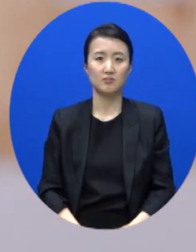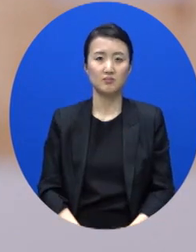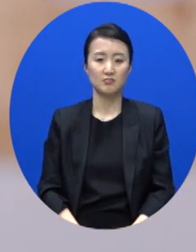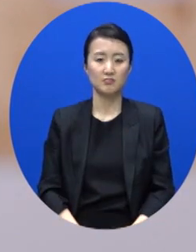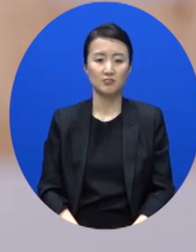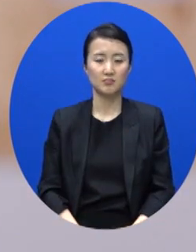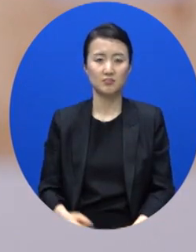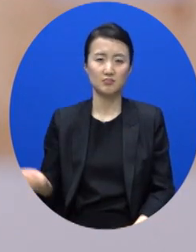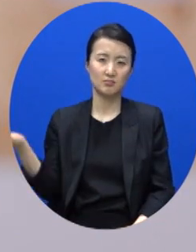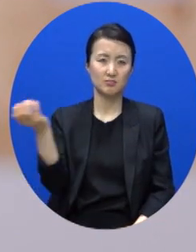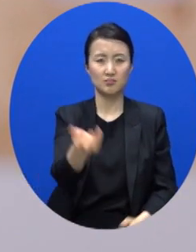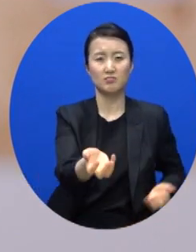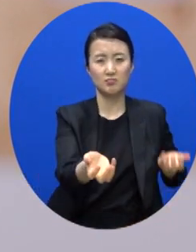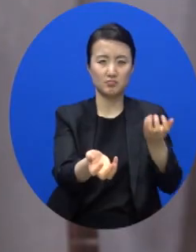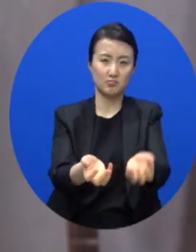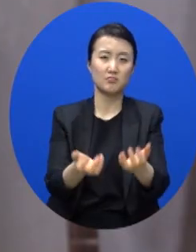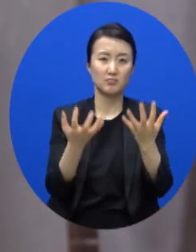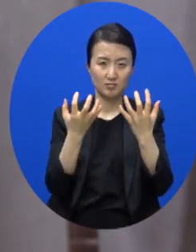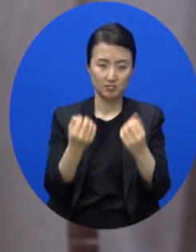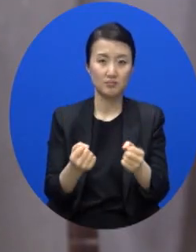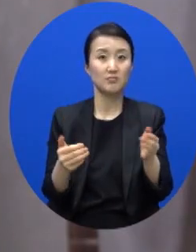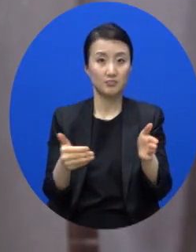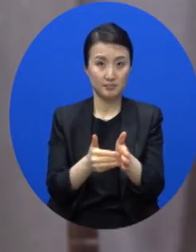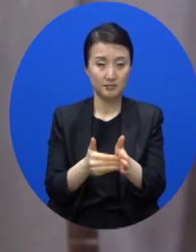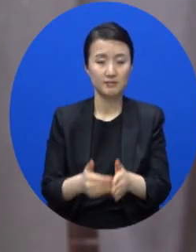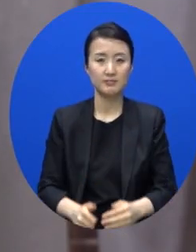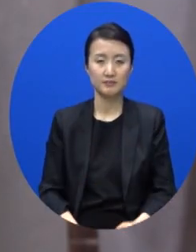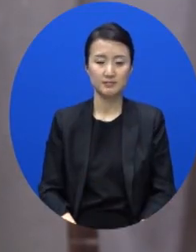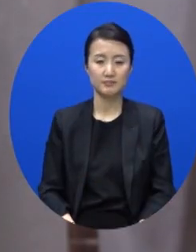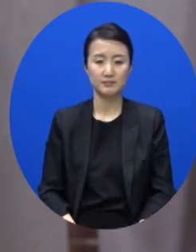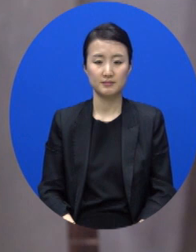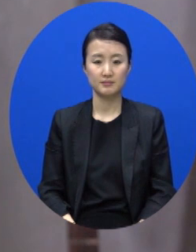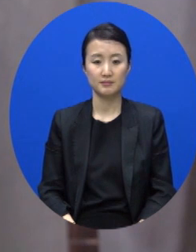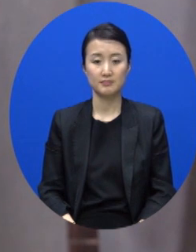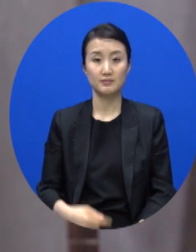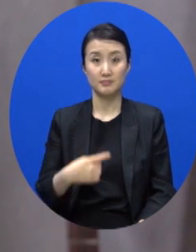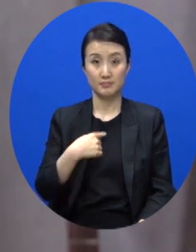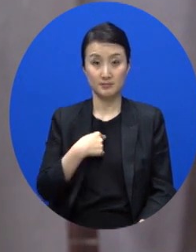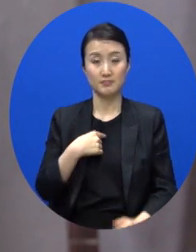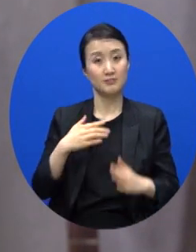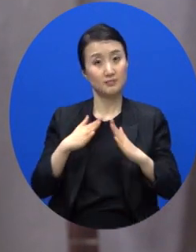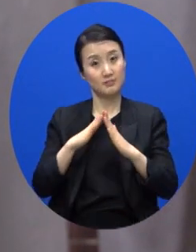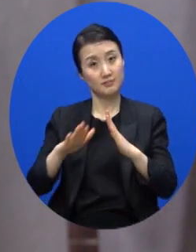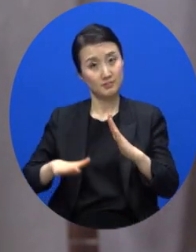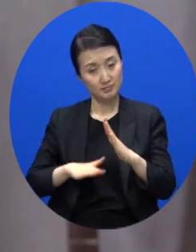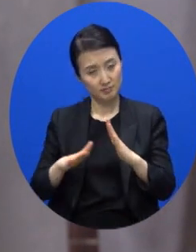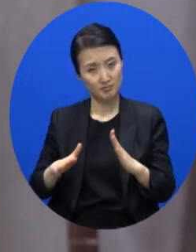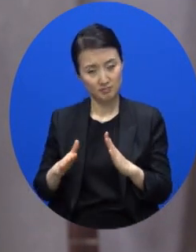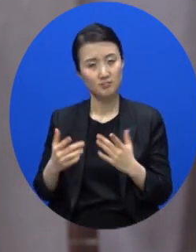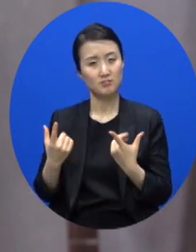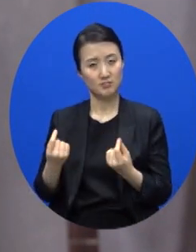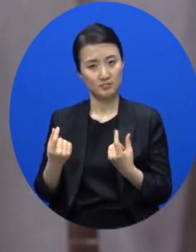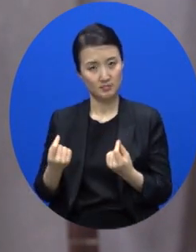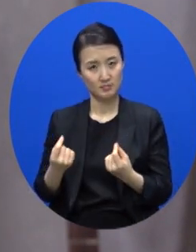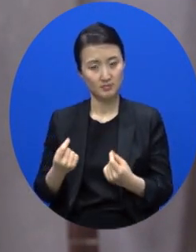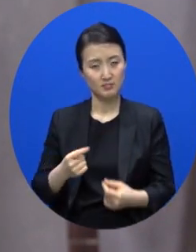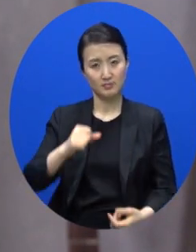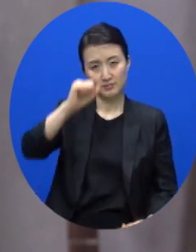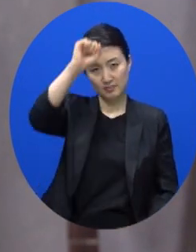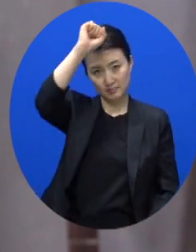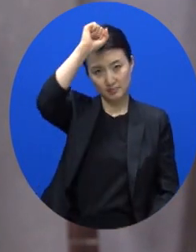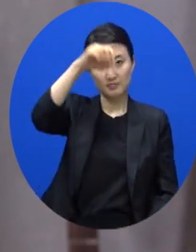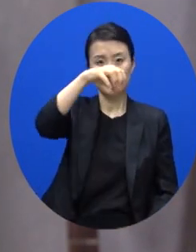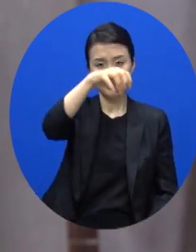이주를 많이 하게 됐습니다. 그때 저희 집안도 민속촌으로